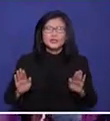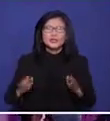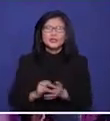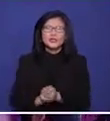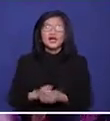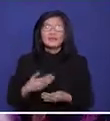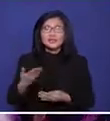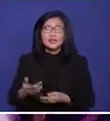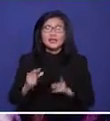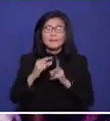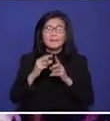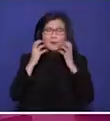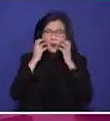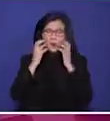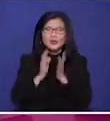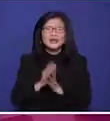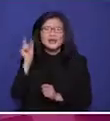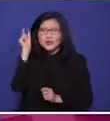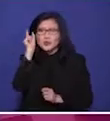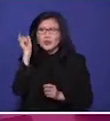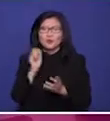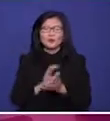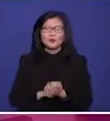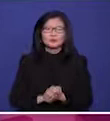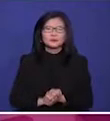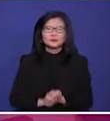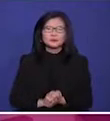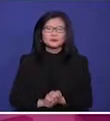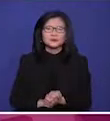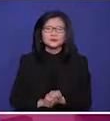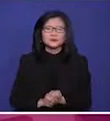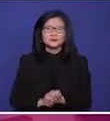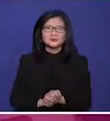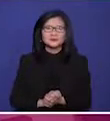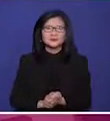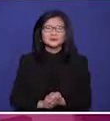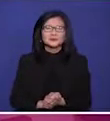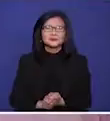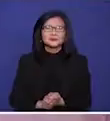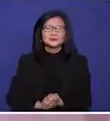Pak Sandiaga Salahuddin Uno berkenan menempati podium.